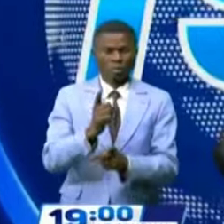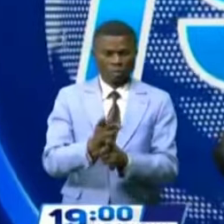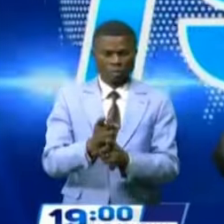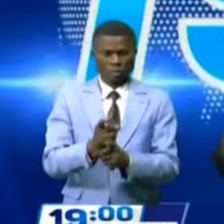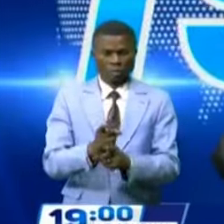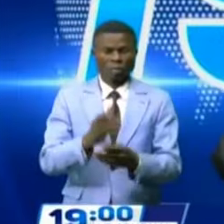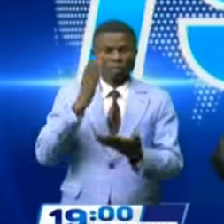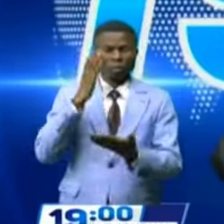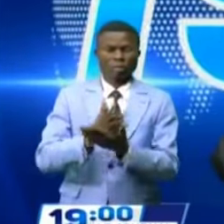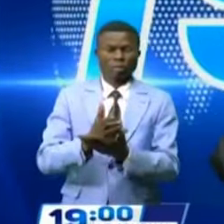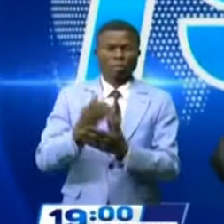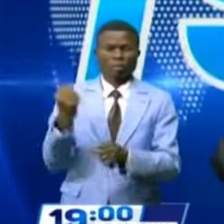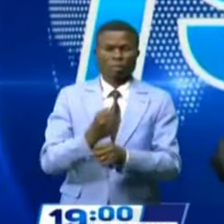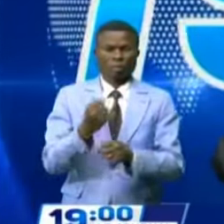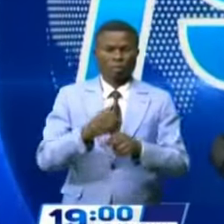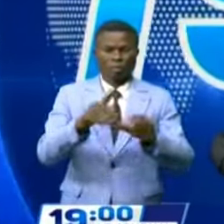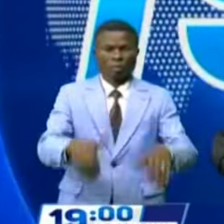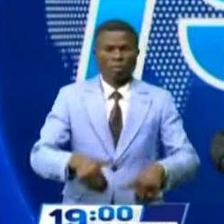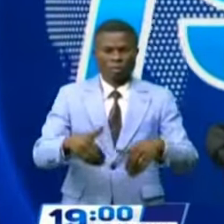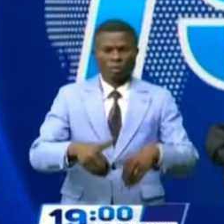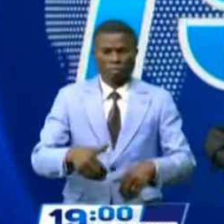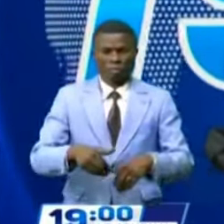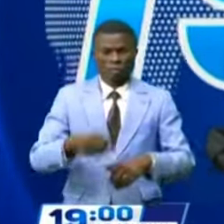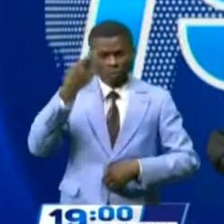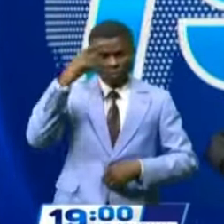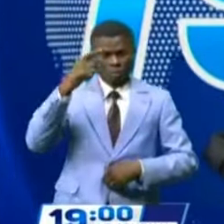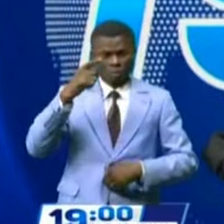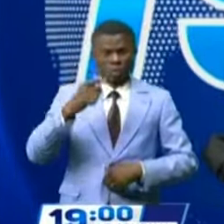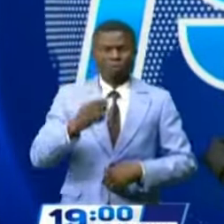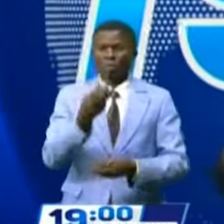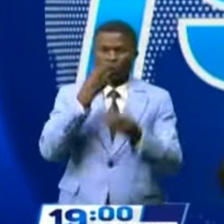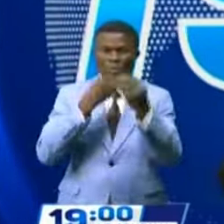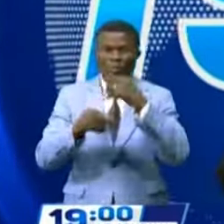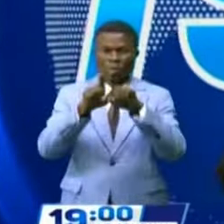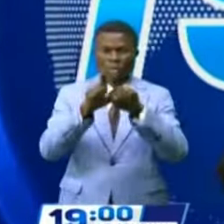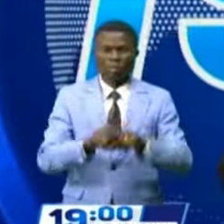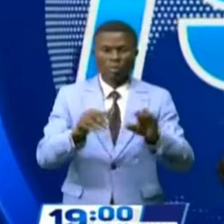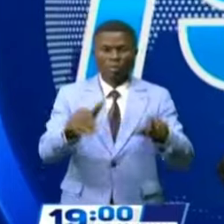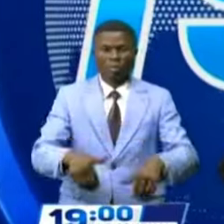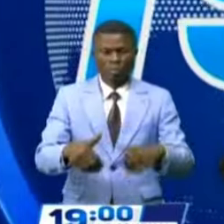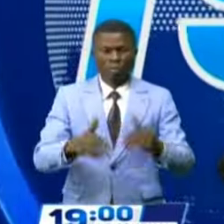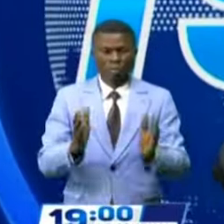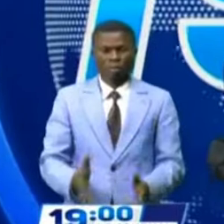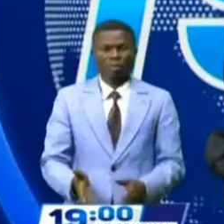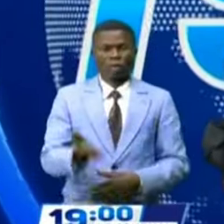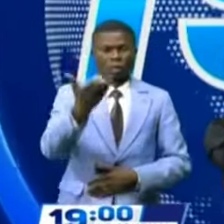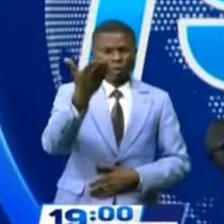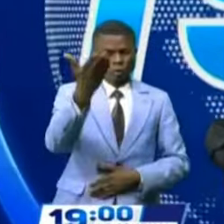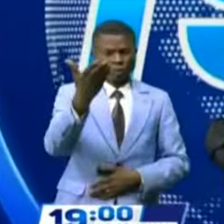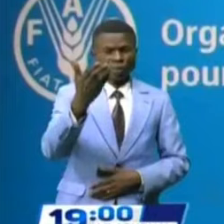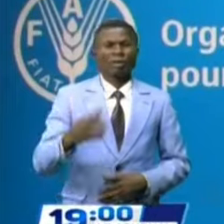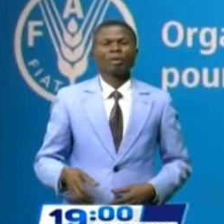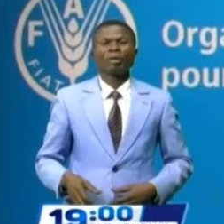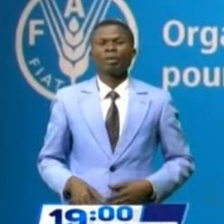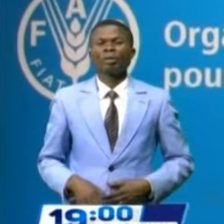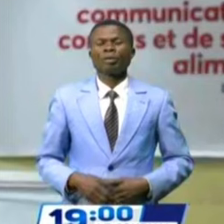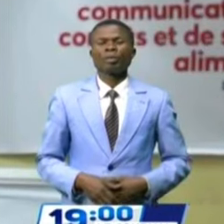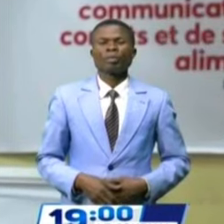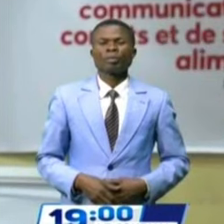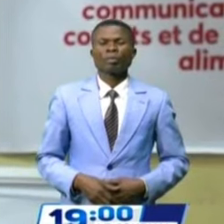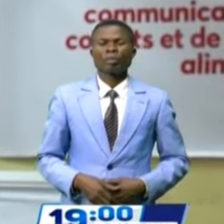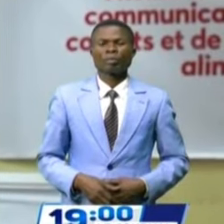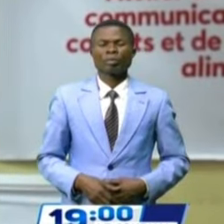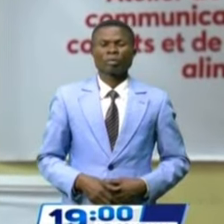et privés du secteur agricole pour l'alimentation et l'agriculture. Nicole Cessé pour le reportage.